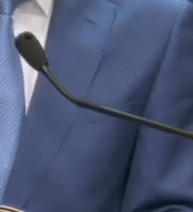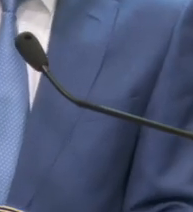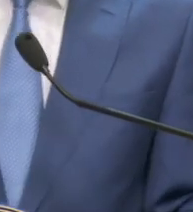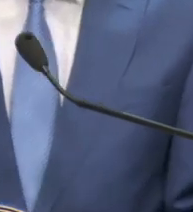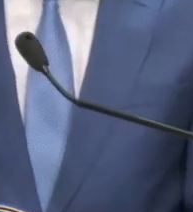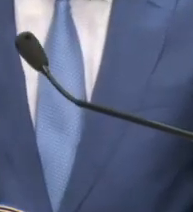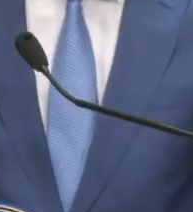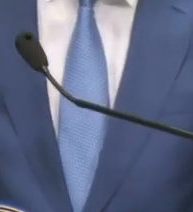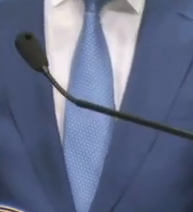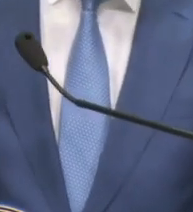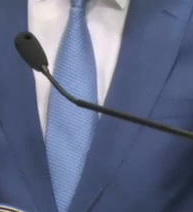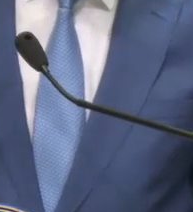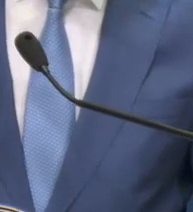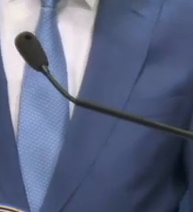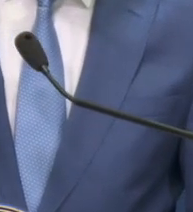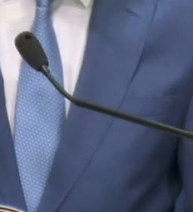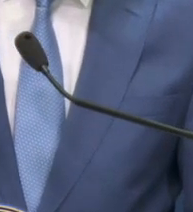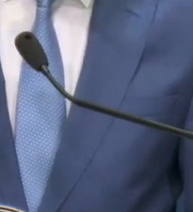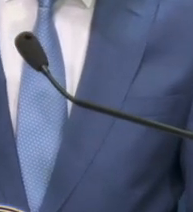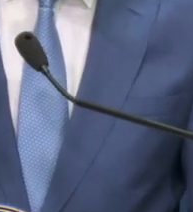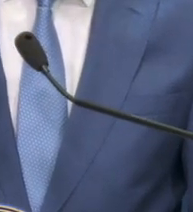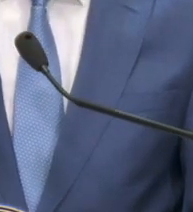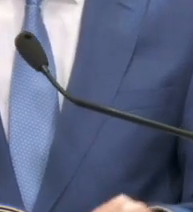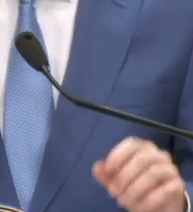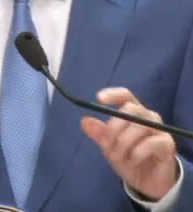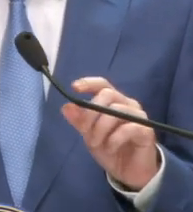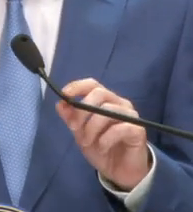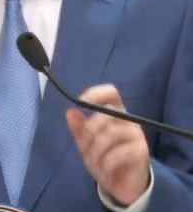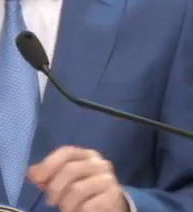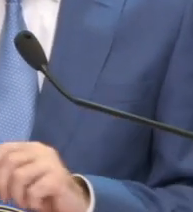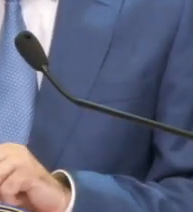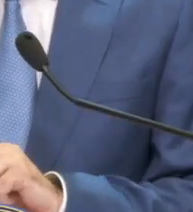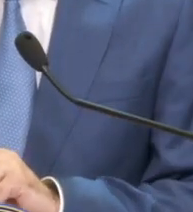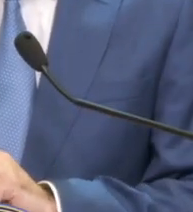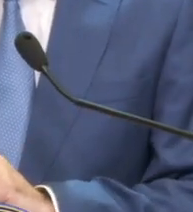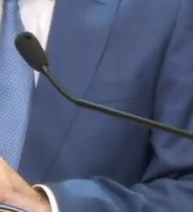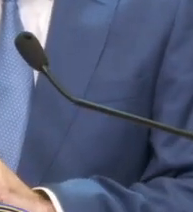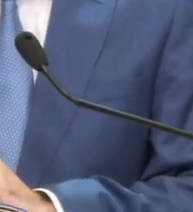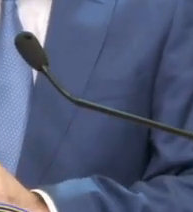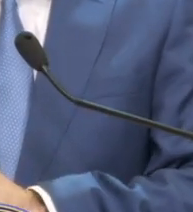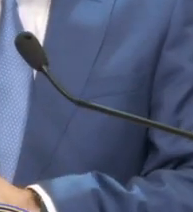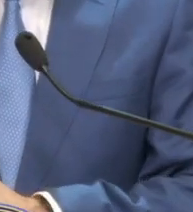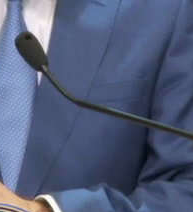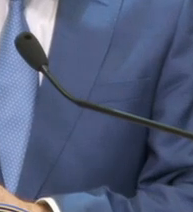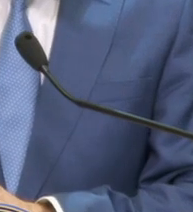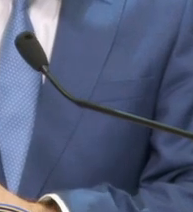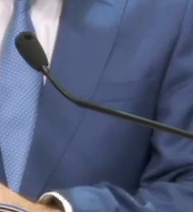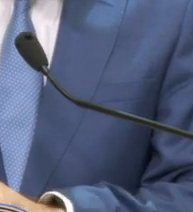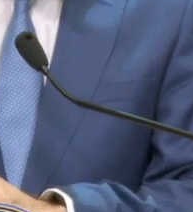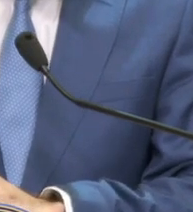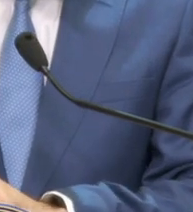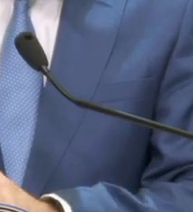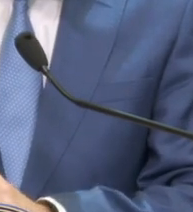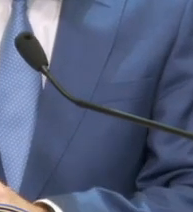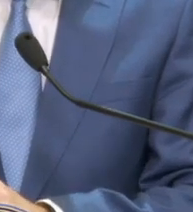două informații. În primul rând, am cerut Ministerului Sănătății ca până săptămâna viitoare